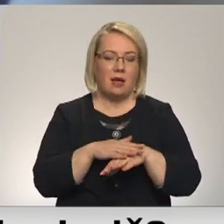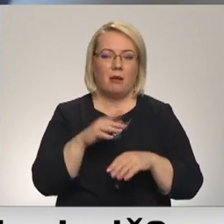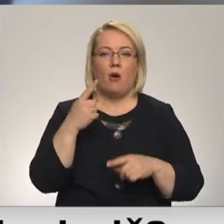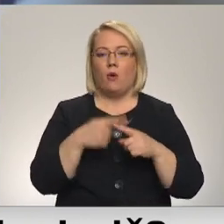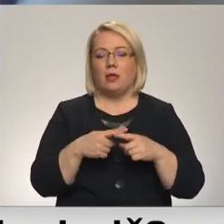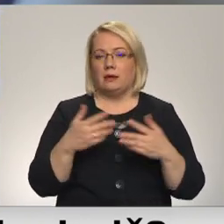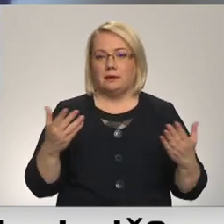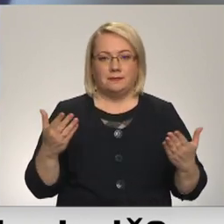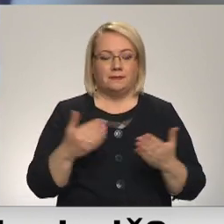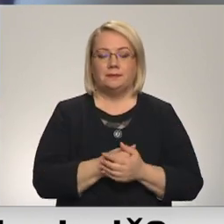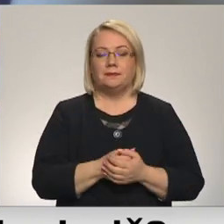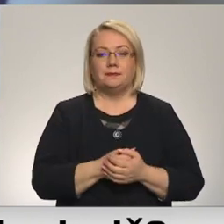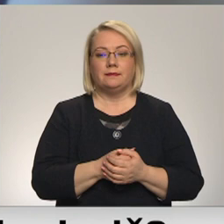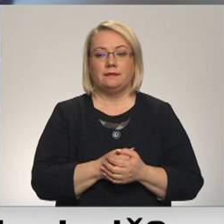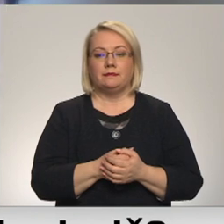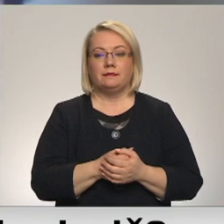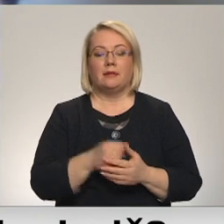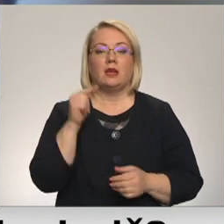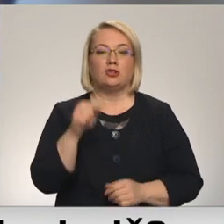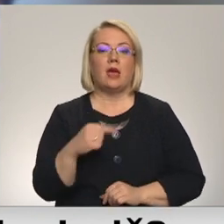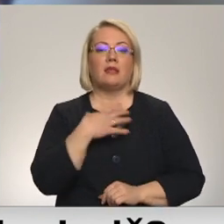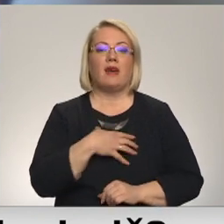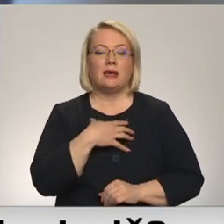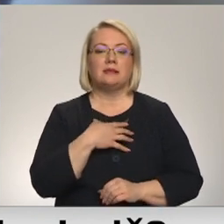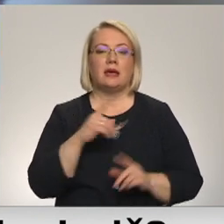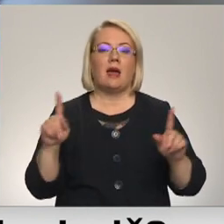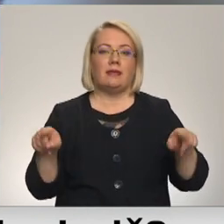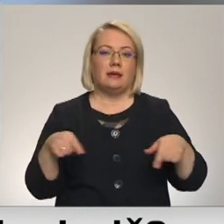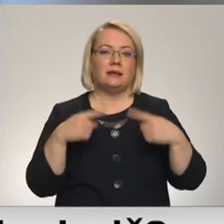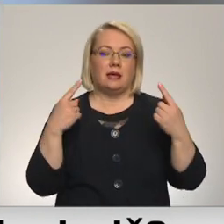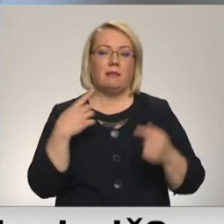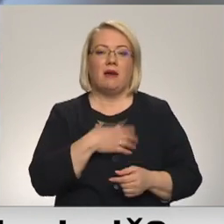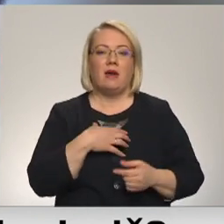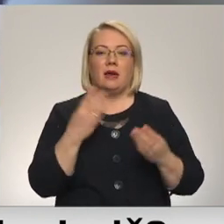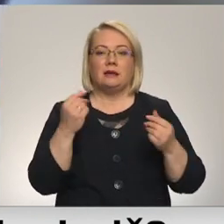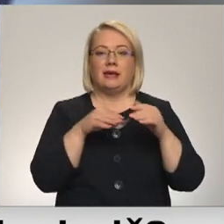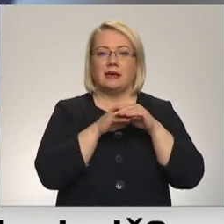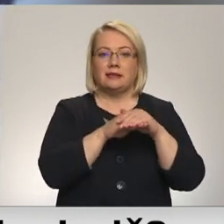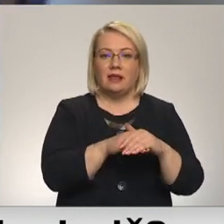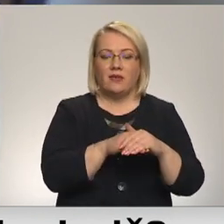un jā, tad šeit ir vajadzīga attīstība, jā, vajadzīgas investīcijas,